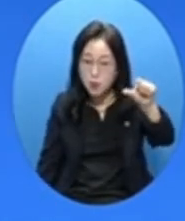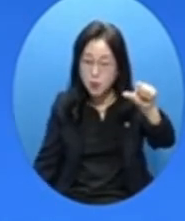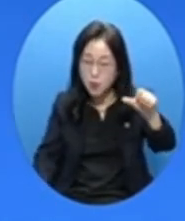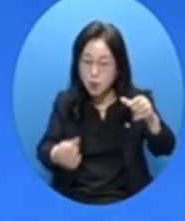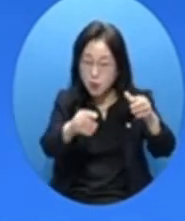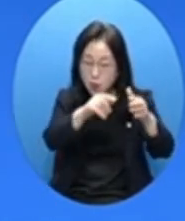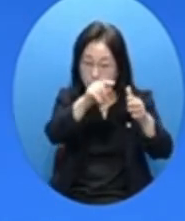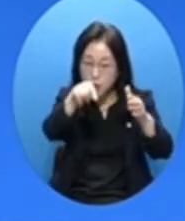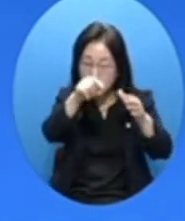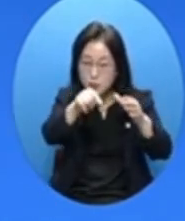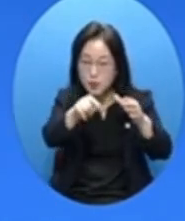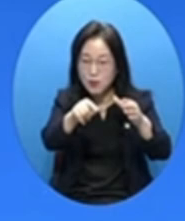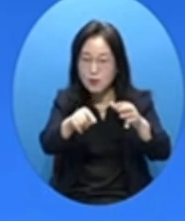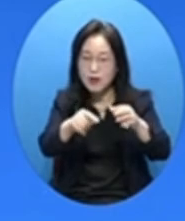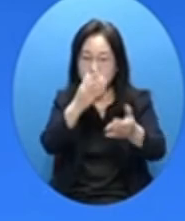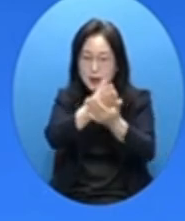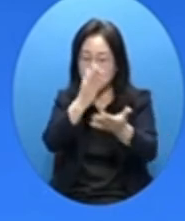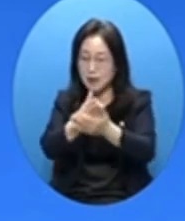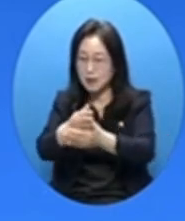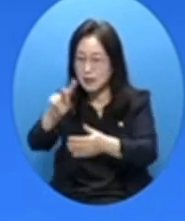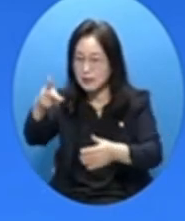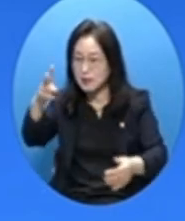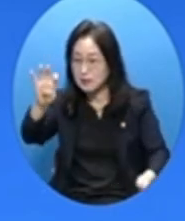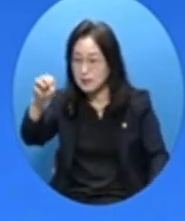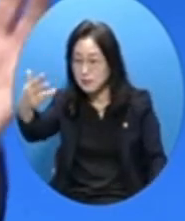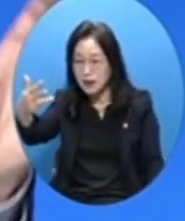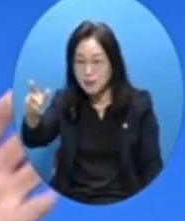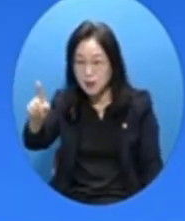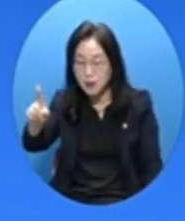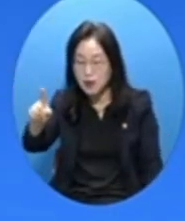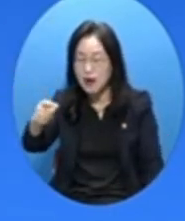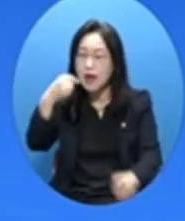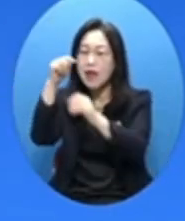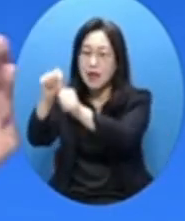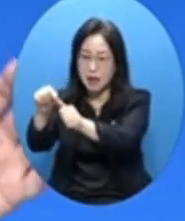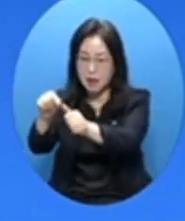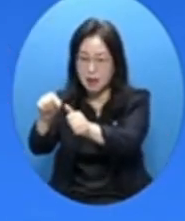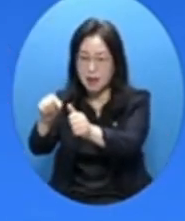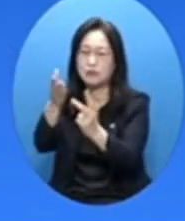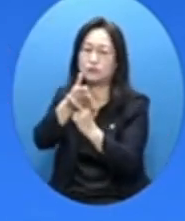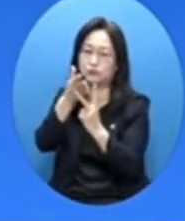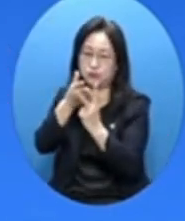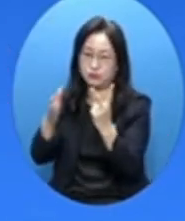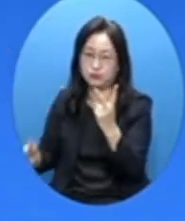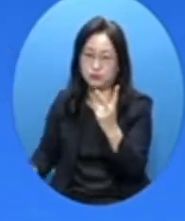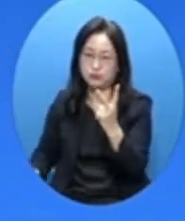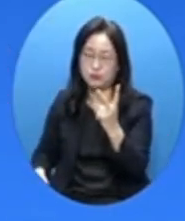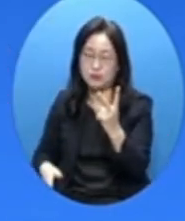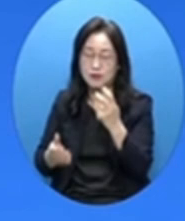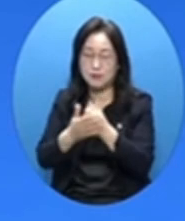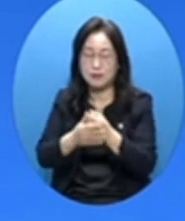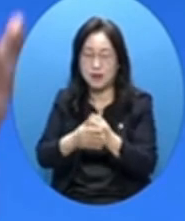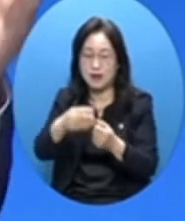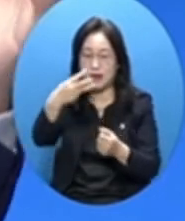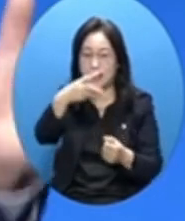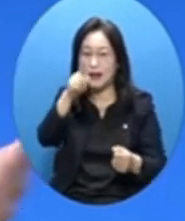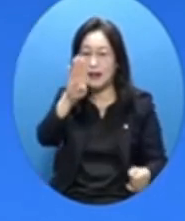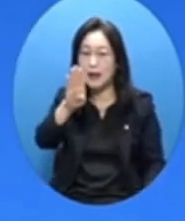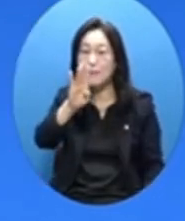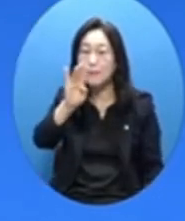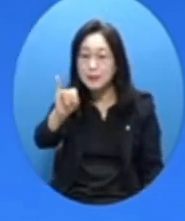248 위에 보면 하나님 계명입니다 그래서 당시 랍비들 율법들이 모이면이